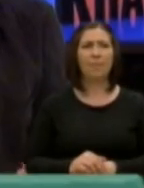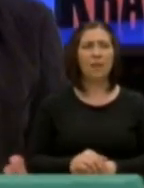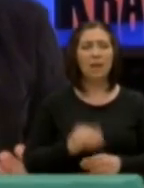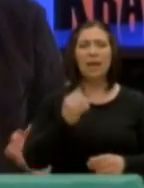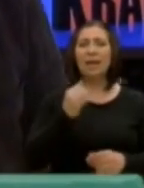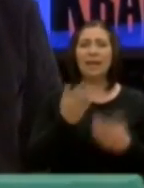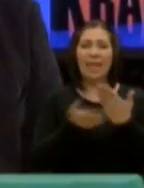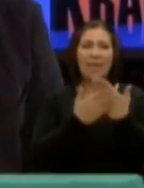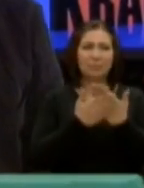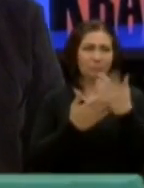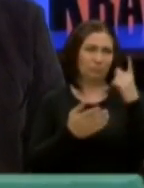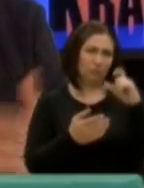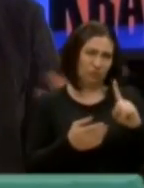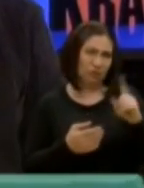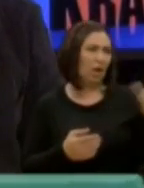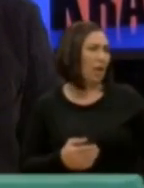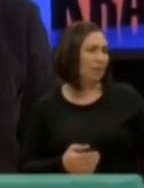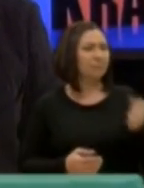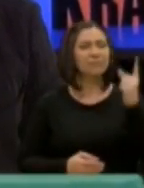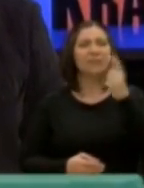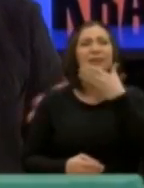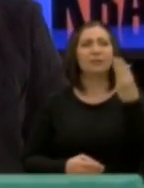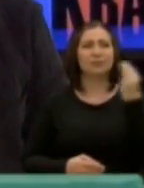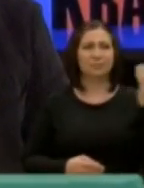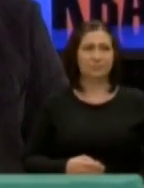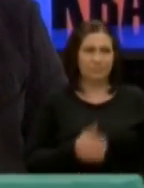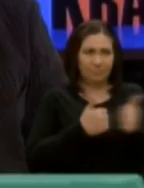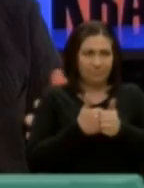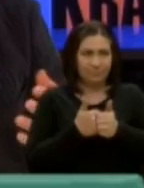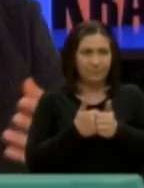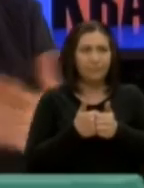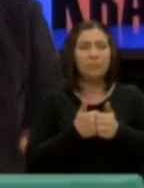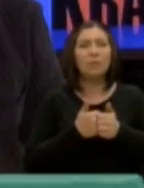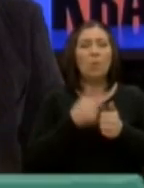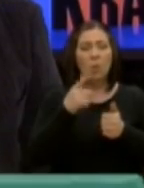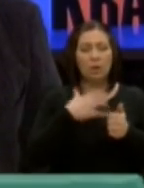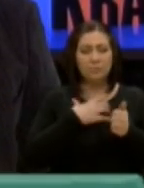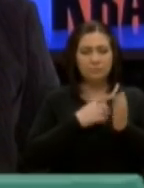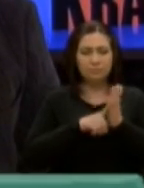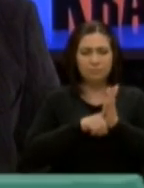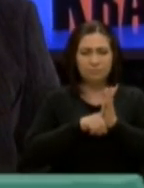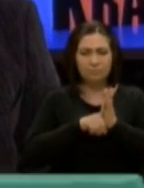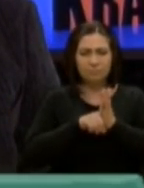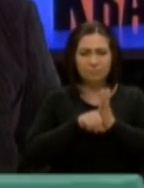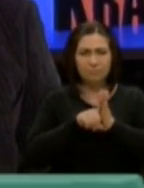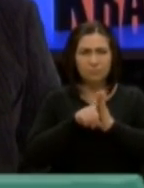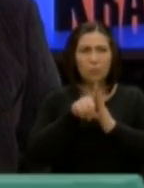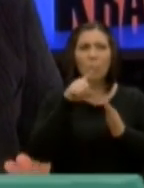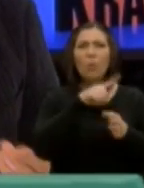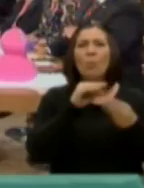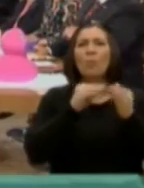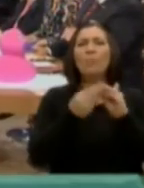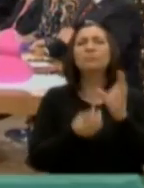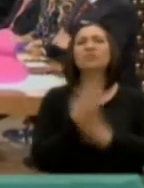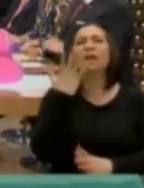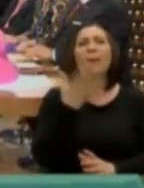asistanken alırsınız genç bir adamı. O yetiştikçe başınıza bela olur. Çünkü